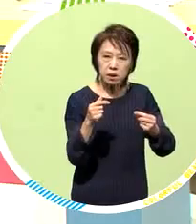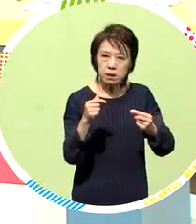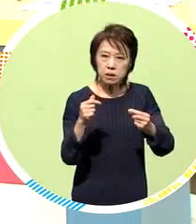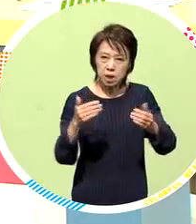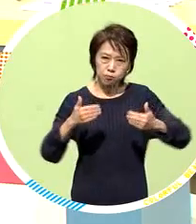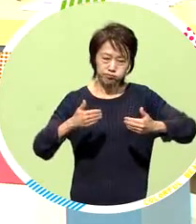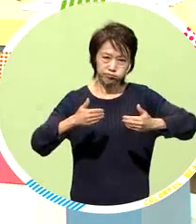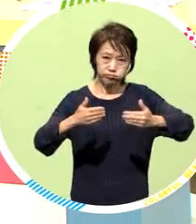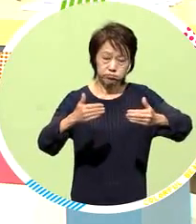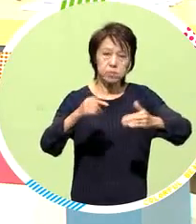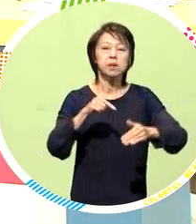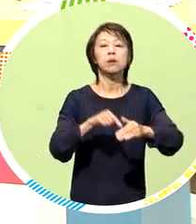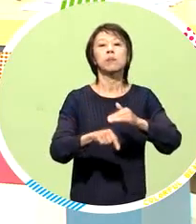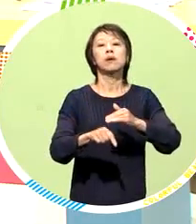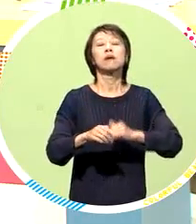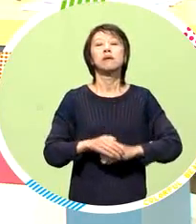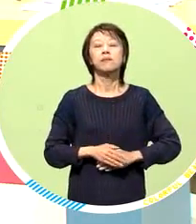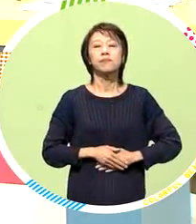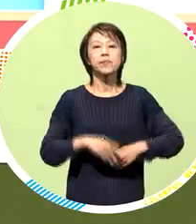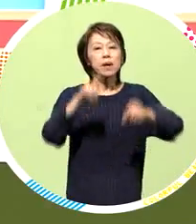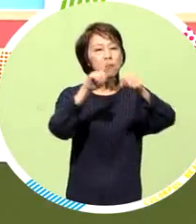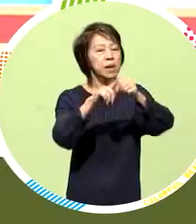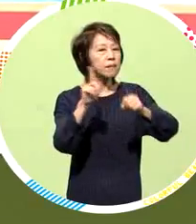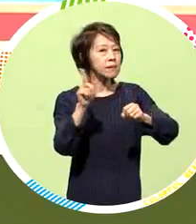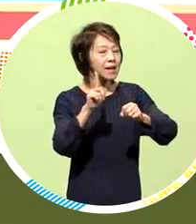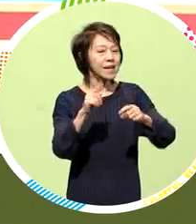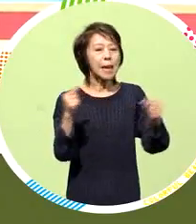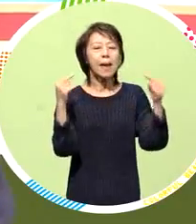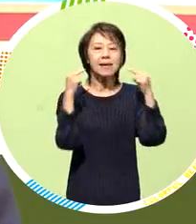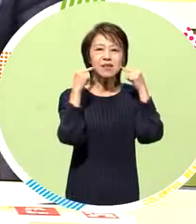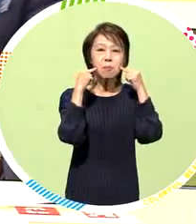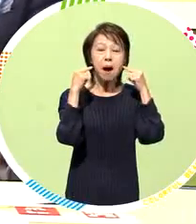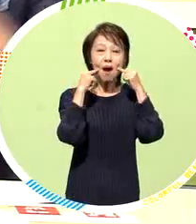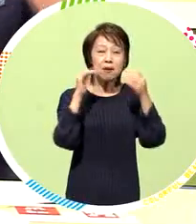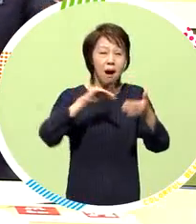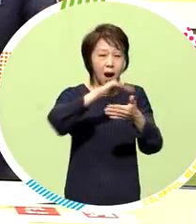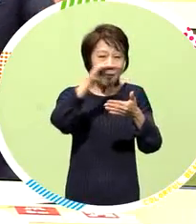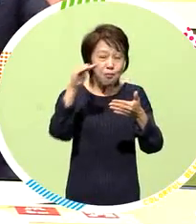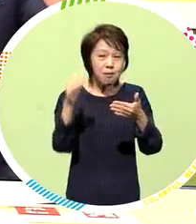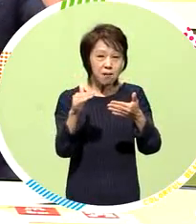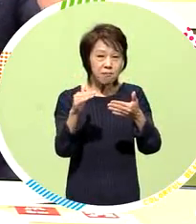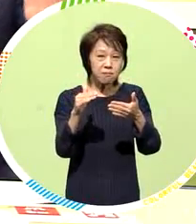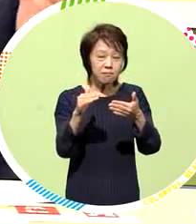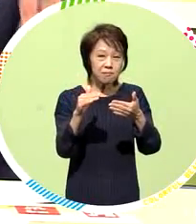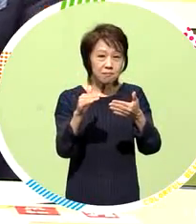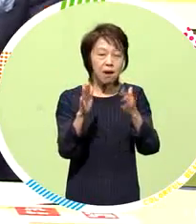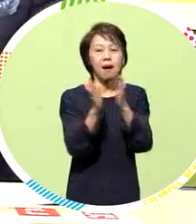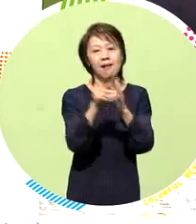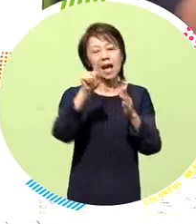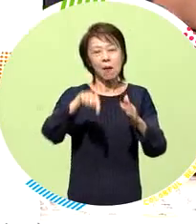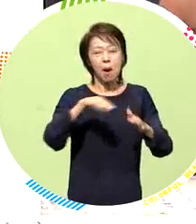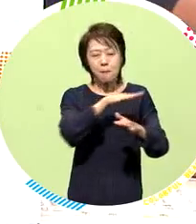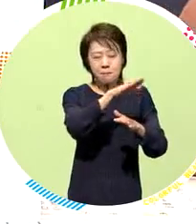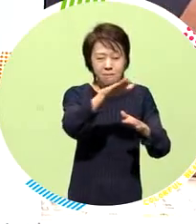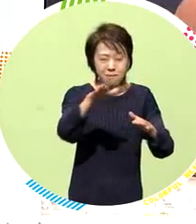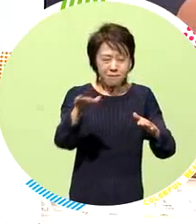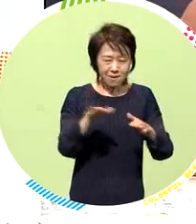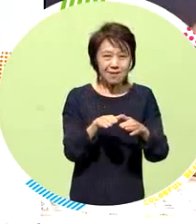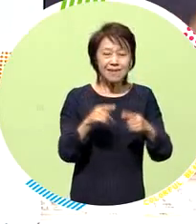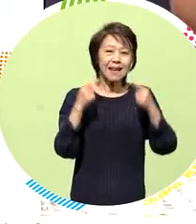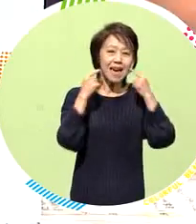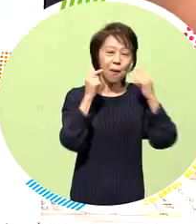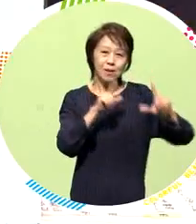いこう予算ですねそして目指すのは hi smile あ増えるから条例社会になってもみんな笑顔で過ごせるような